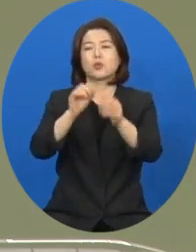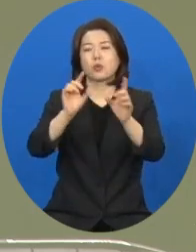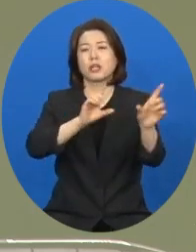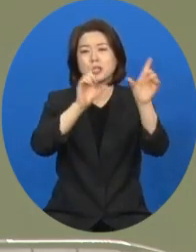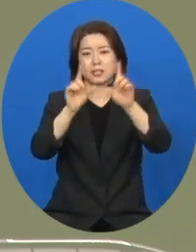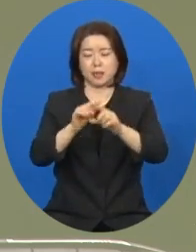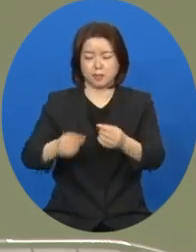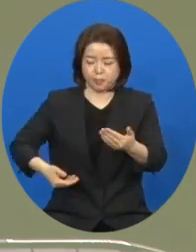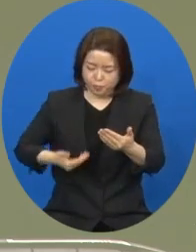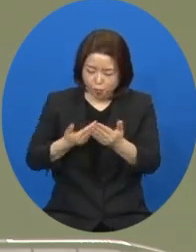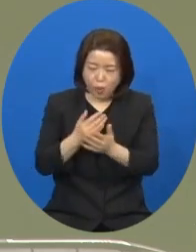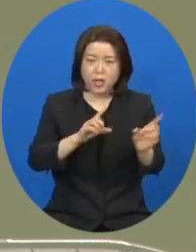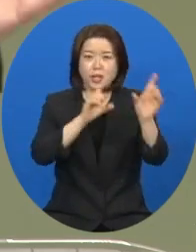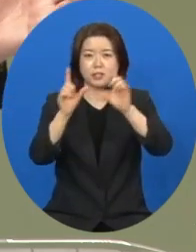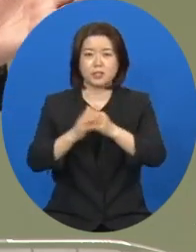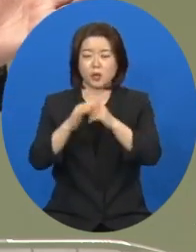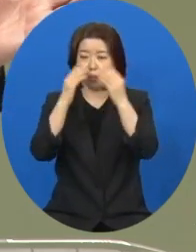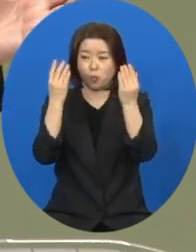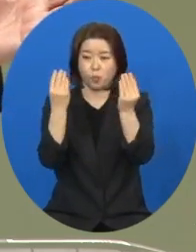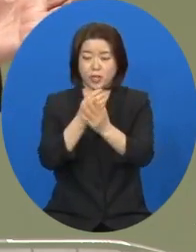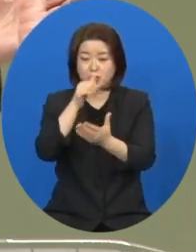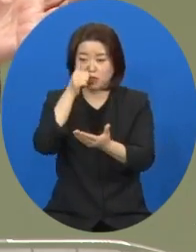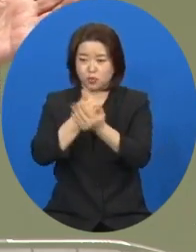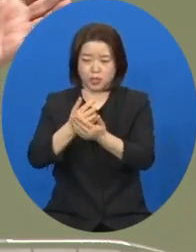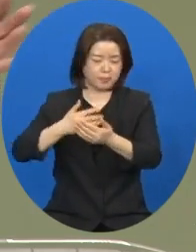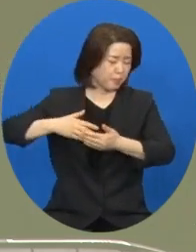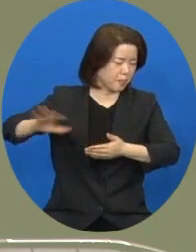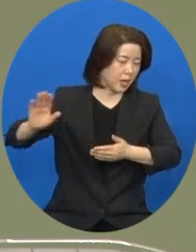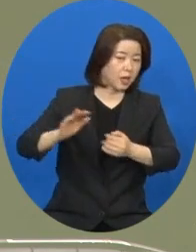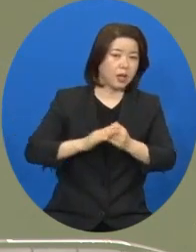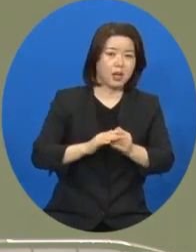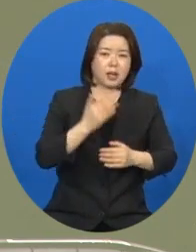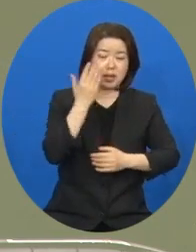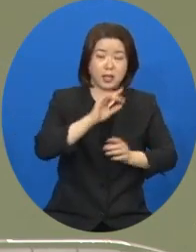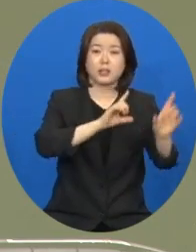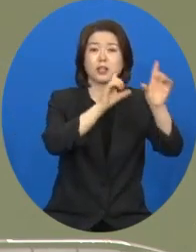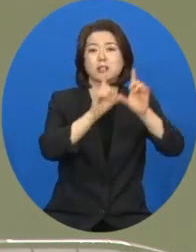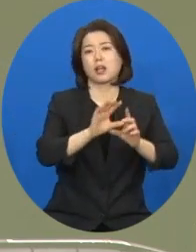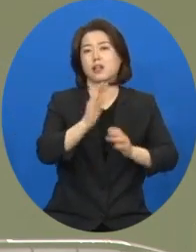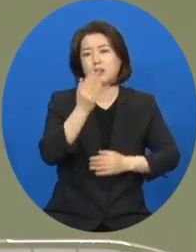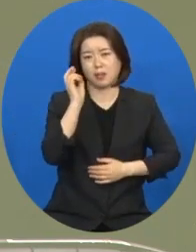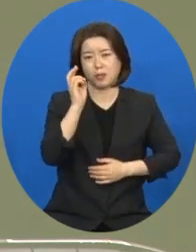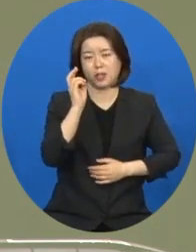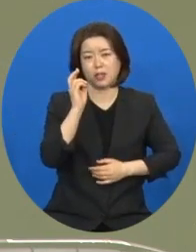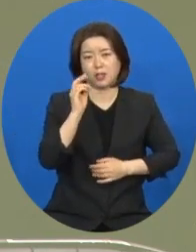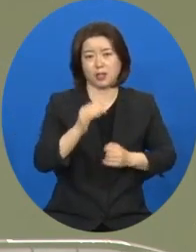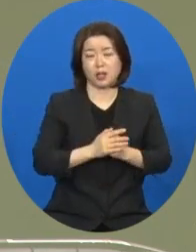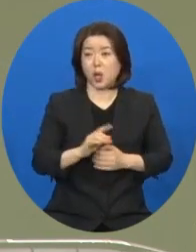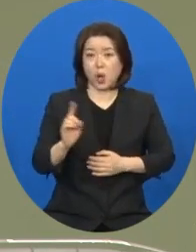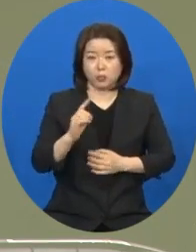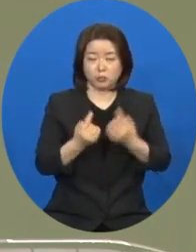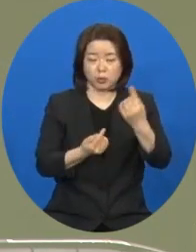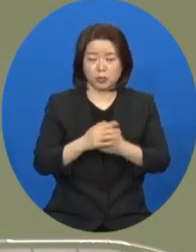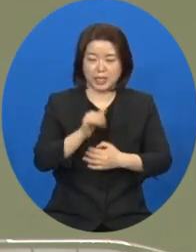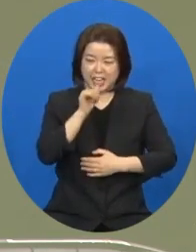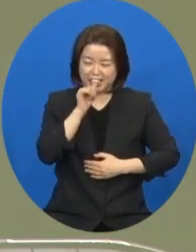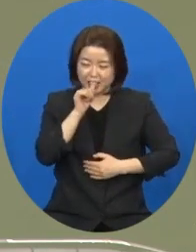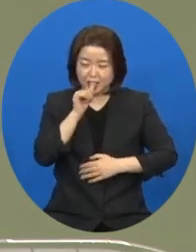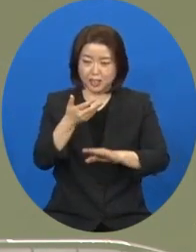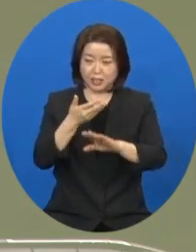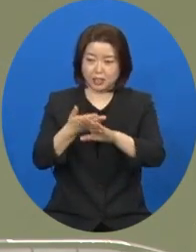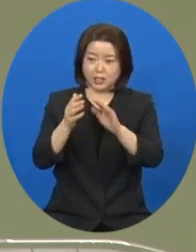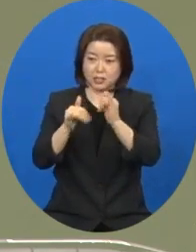삶, 완전히 죄와 결별된 삶, 무엇보다 절대로 남에게 돌 던지지 않는